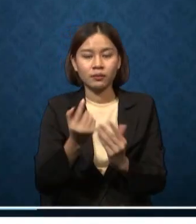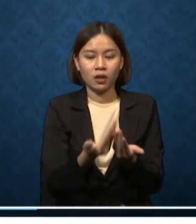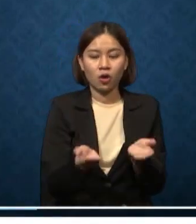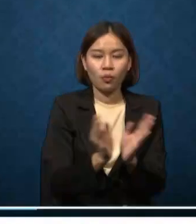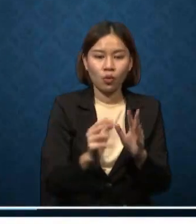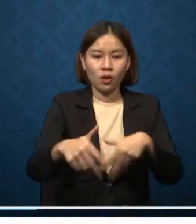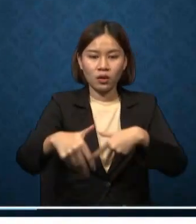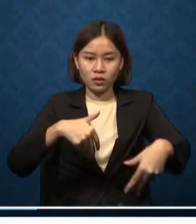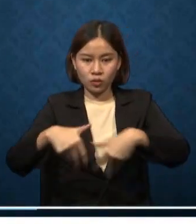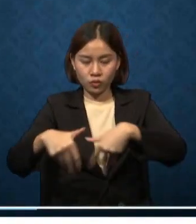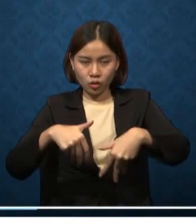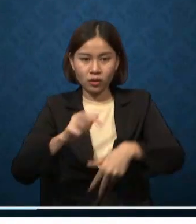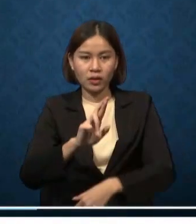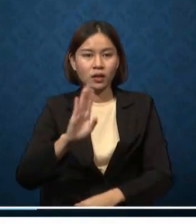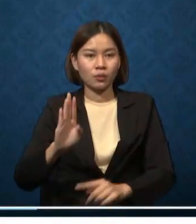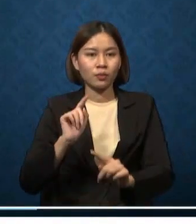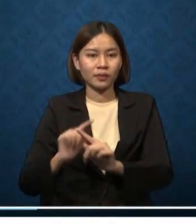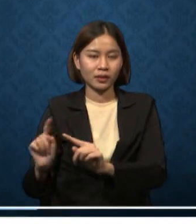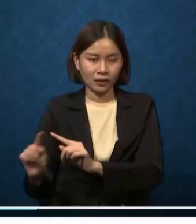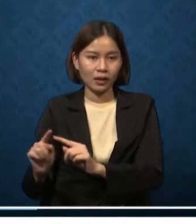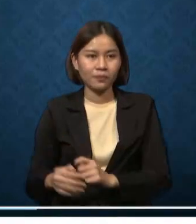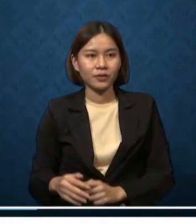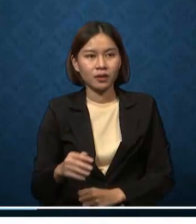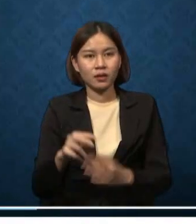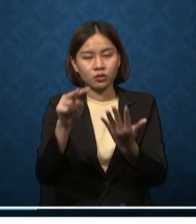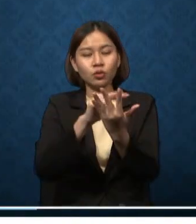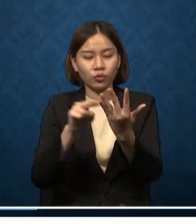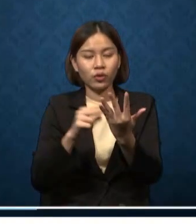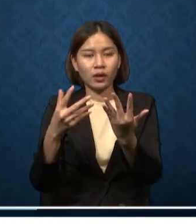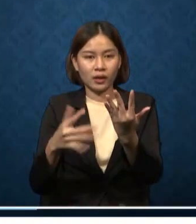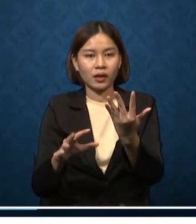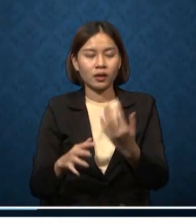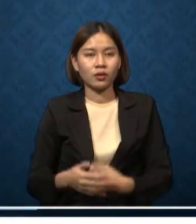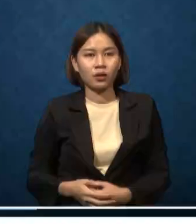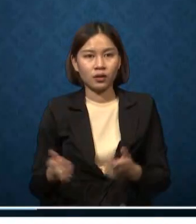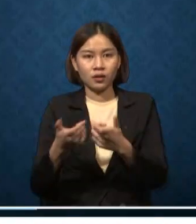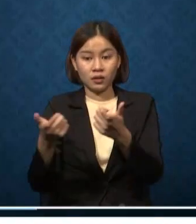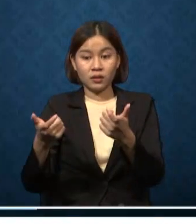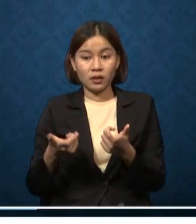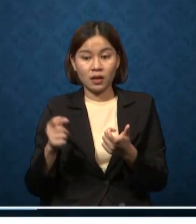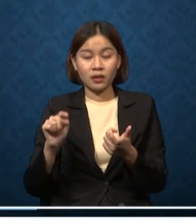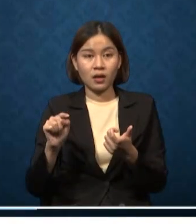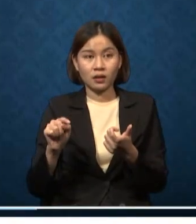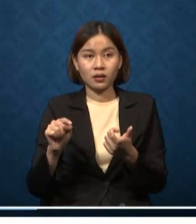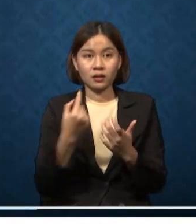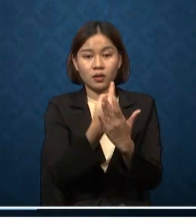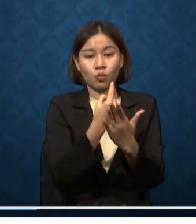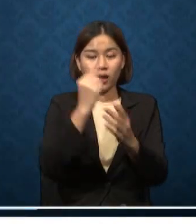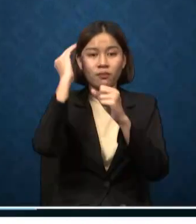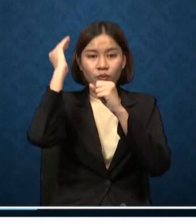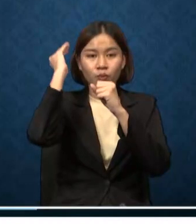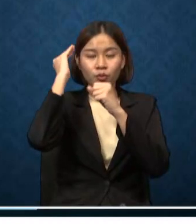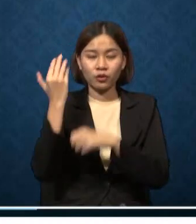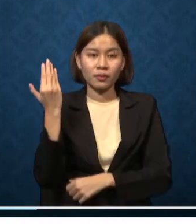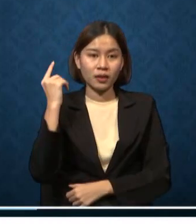ชุมชนขึ้นมาในระบบต่างๆท่านคงอ่านงานนี้แล้วล่ะแล้วในรายงานที่ท่านผู้แทนได้นำรายงานตะกี้